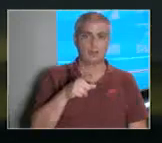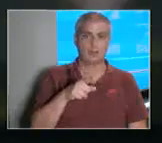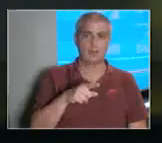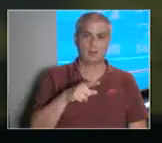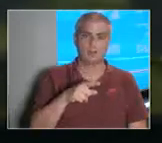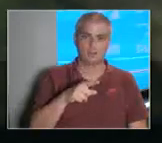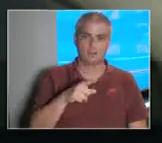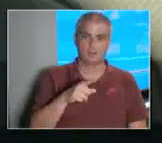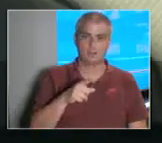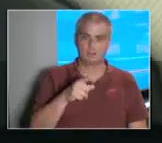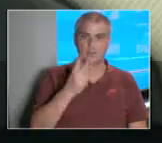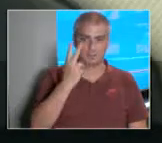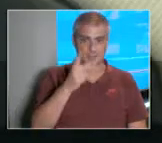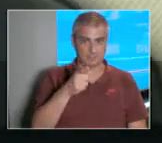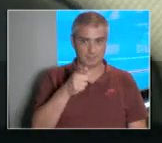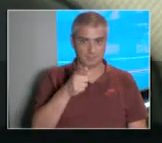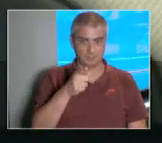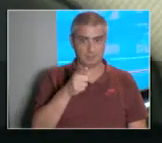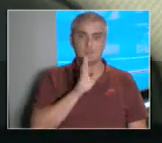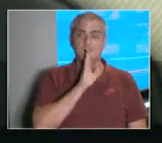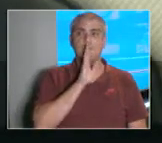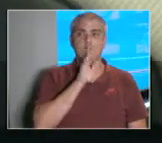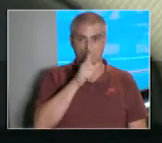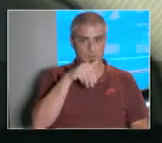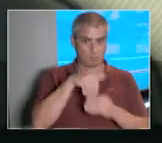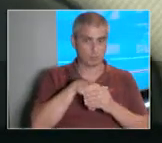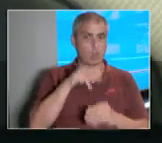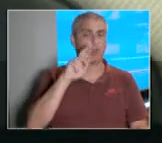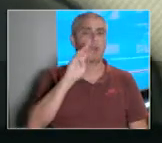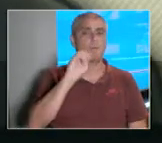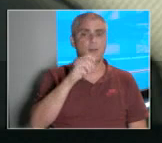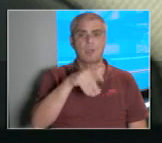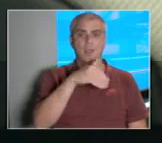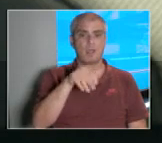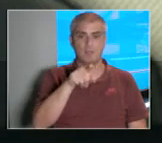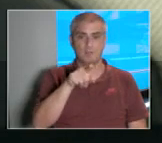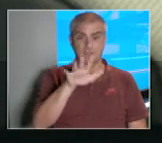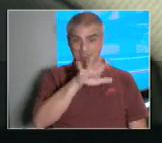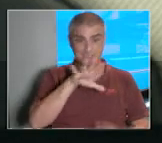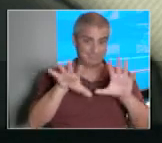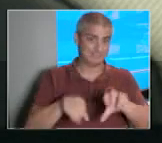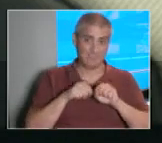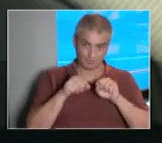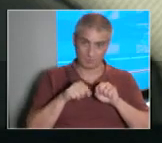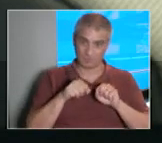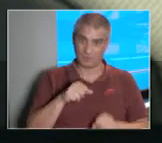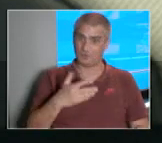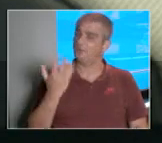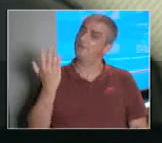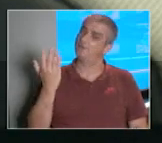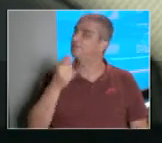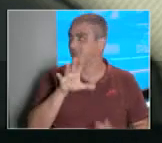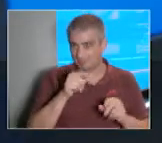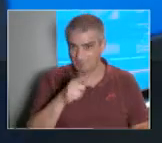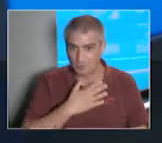המצלמה. העיקר של הבעיות בתוך רוממה, זה ברחובות... זה מפת הסיפוח? לא, הריבונות,